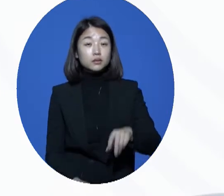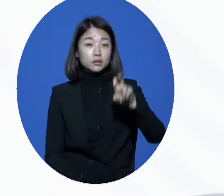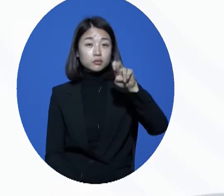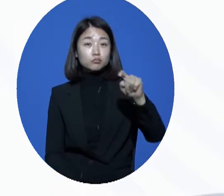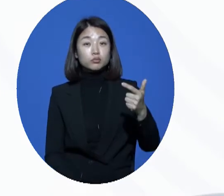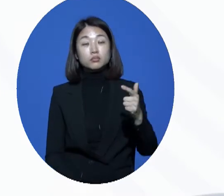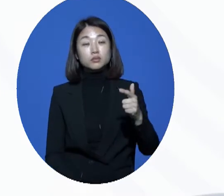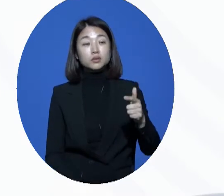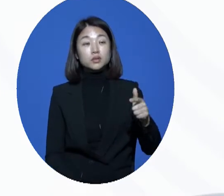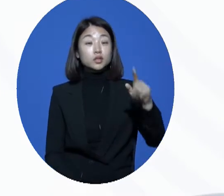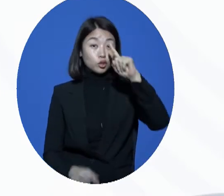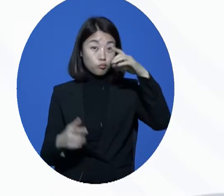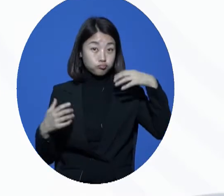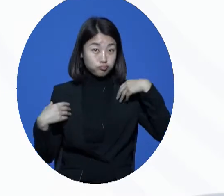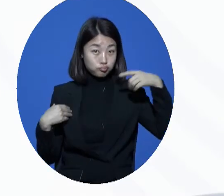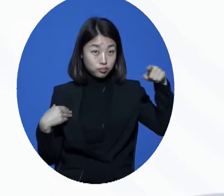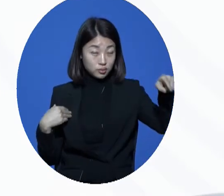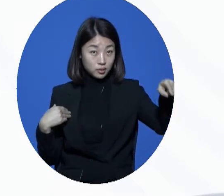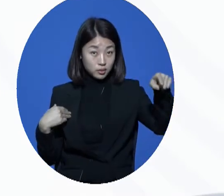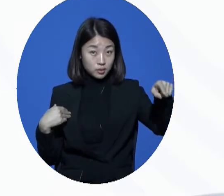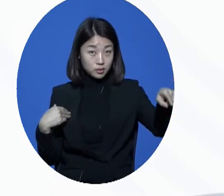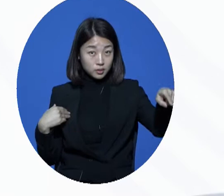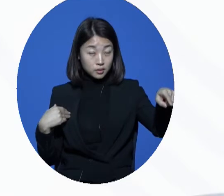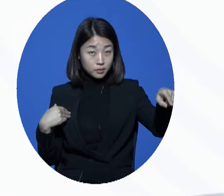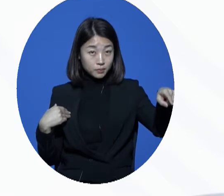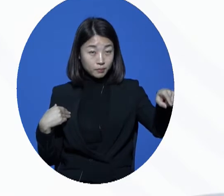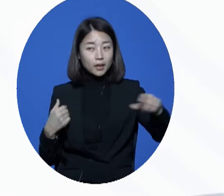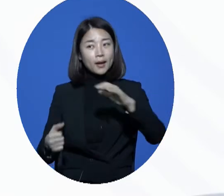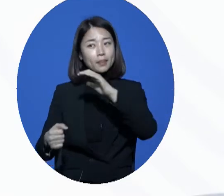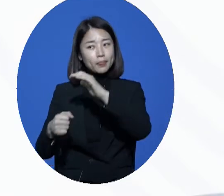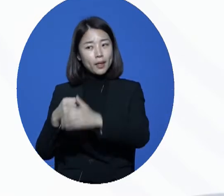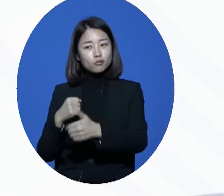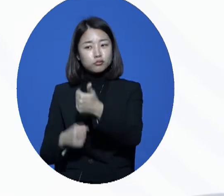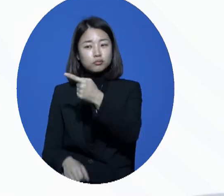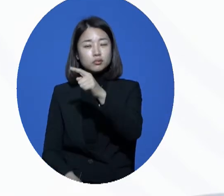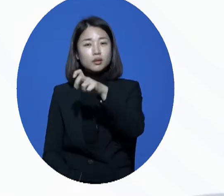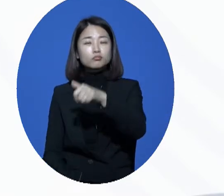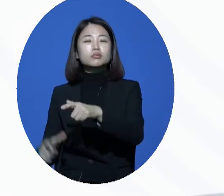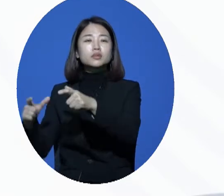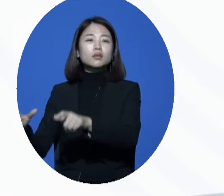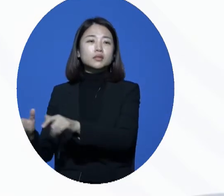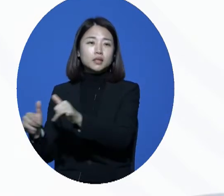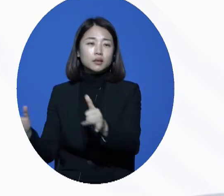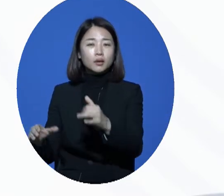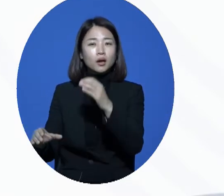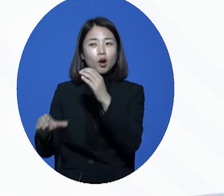정부가 지금 커뮤니티 케어 선도 사업을 하고 있는 대구 남구에 살고 있습니다.